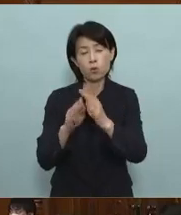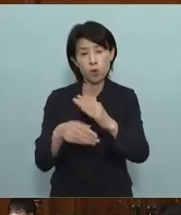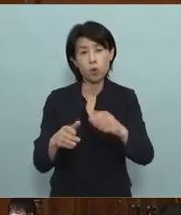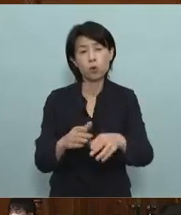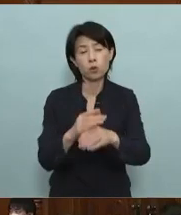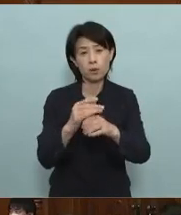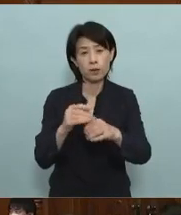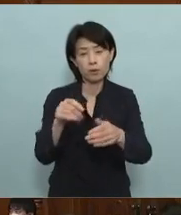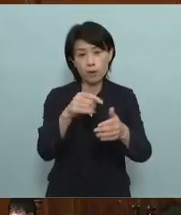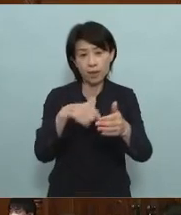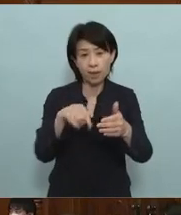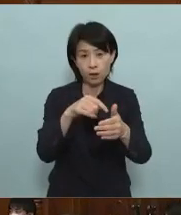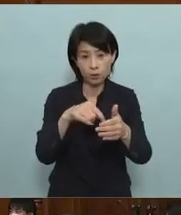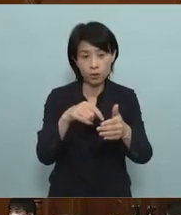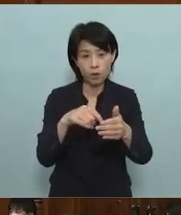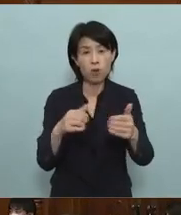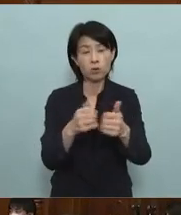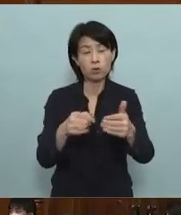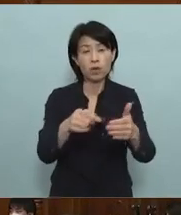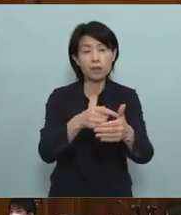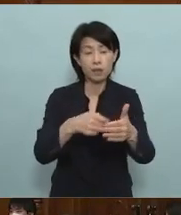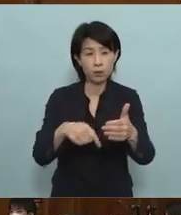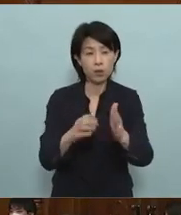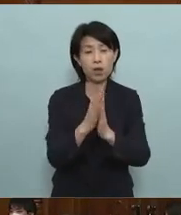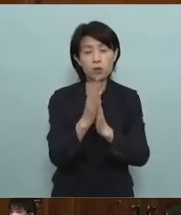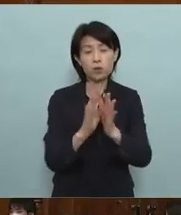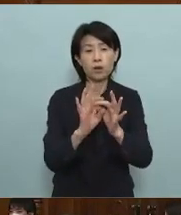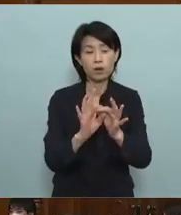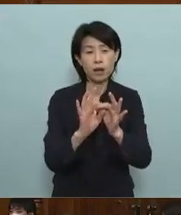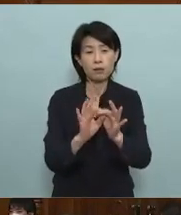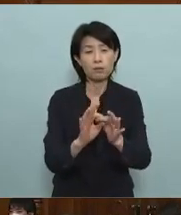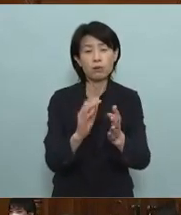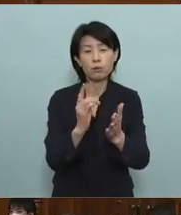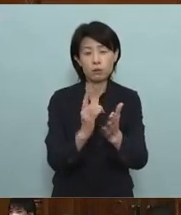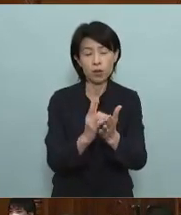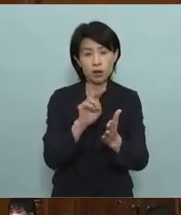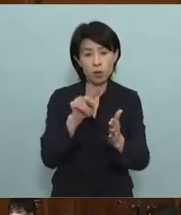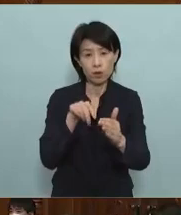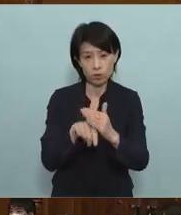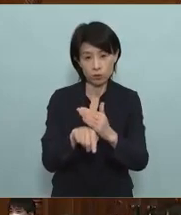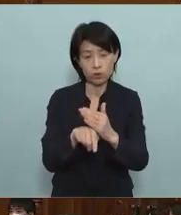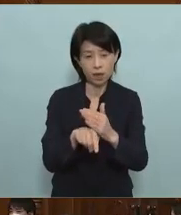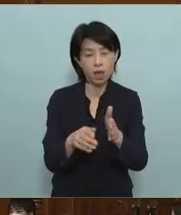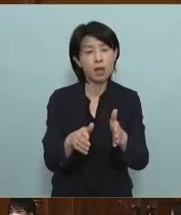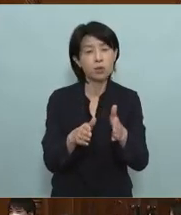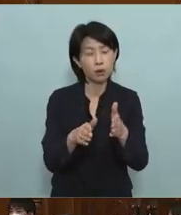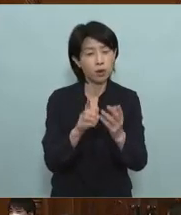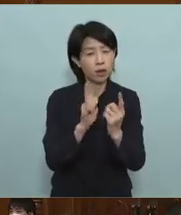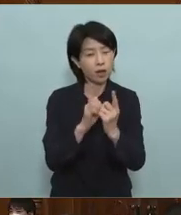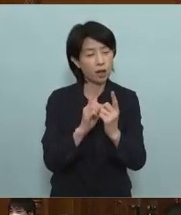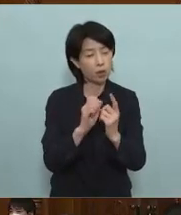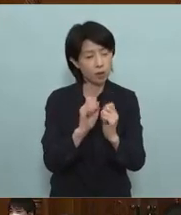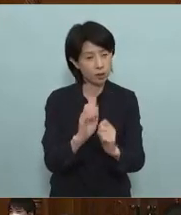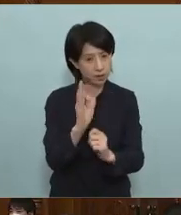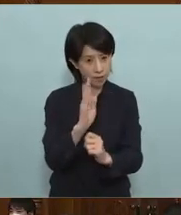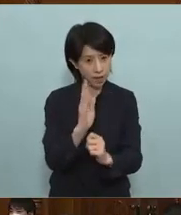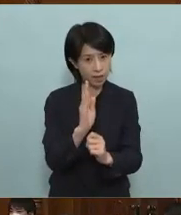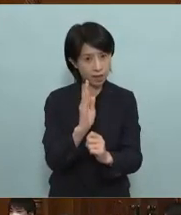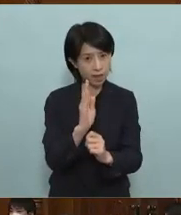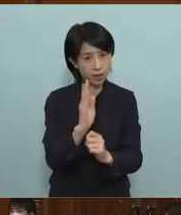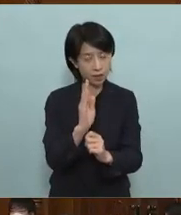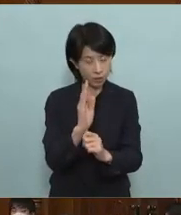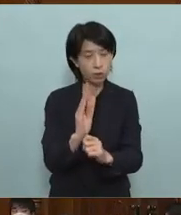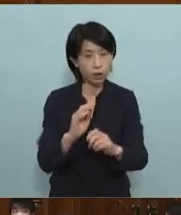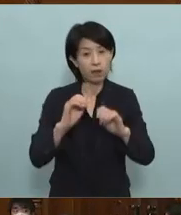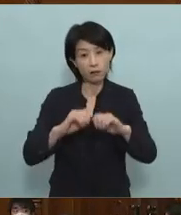概要では、相談内容が宗教に関わることのみを理由として、消極的対応をしないことなどが申し合わせ